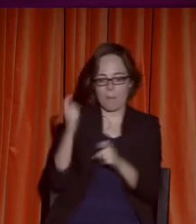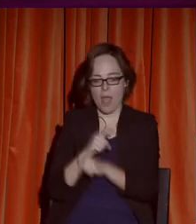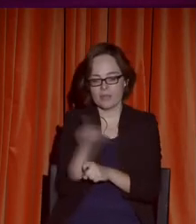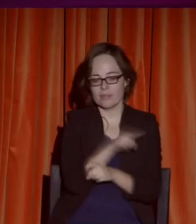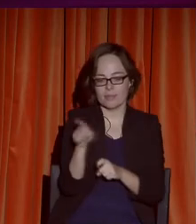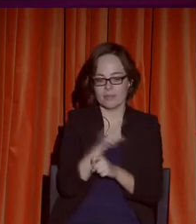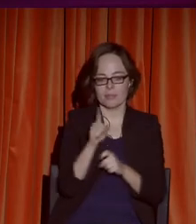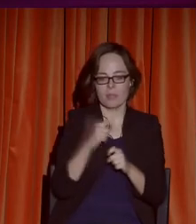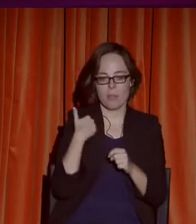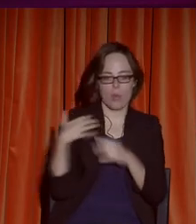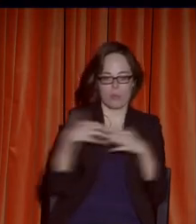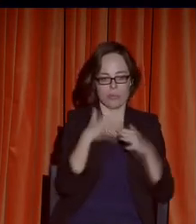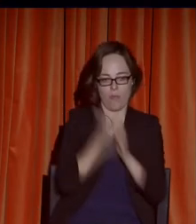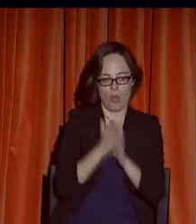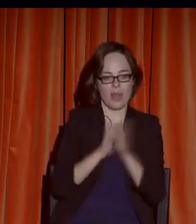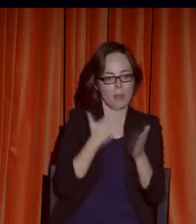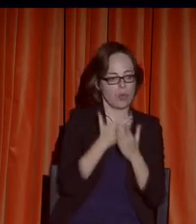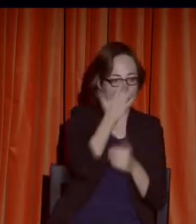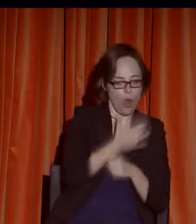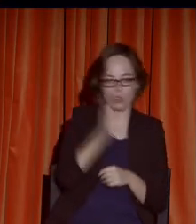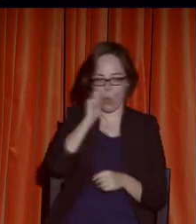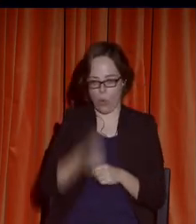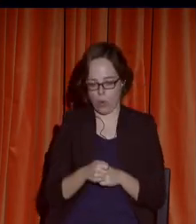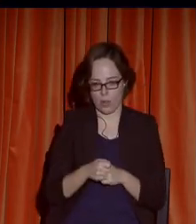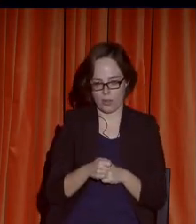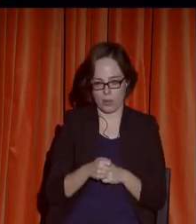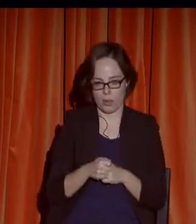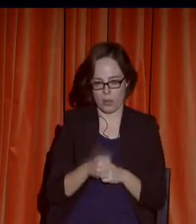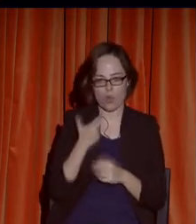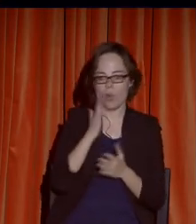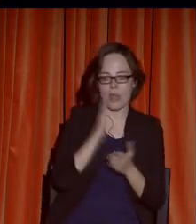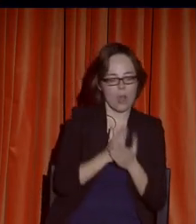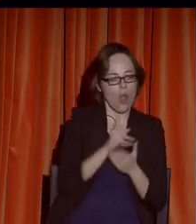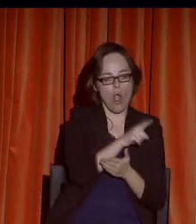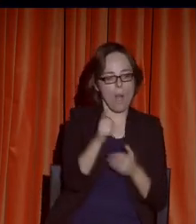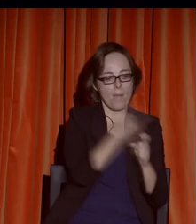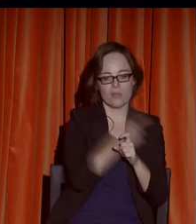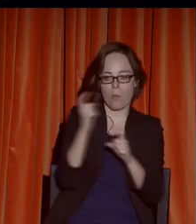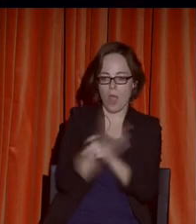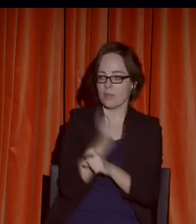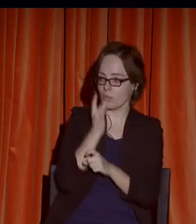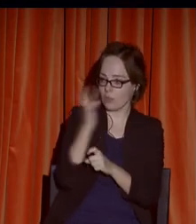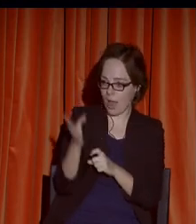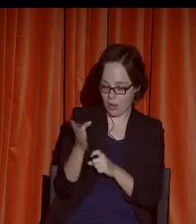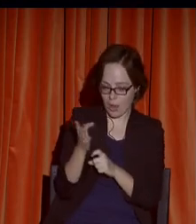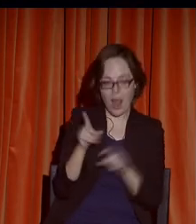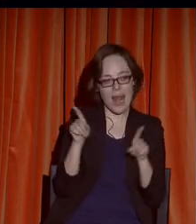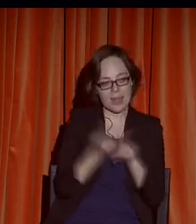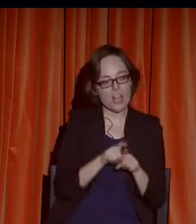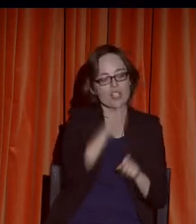tle konfliktu między Rosją a Ukrainą. To są nie tylko skargi międzypaństwowe kierowane do Trybunału, to są również ogromne ilości